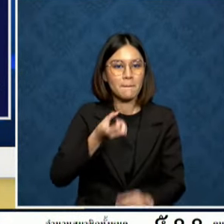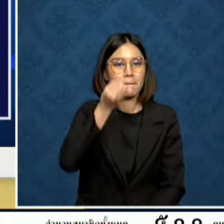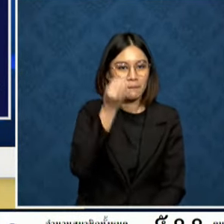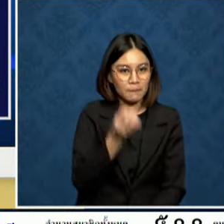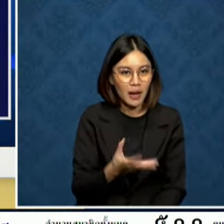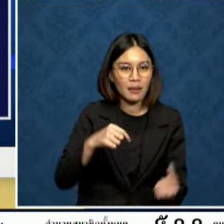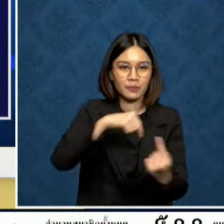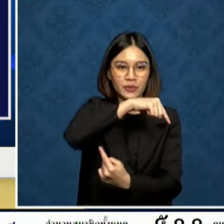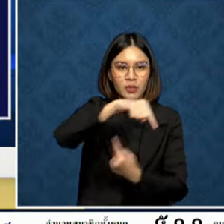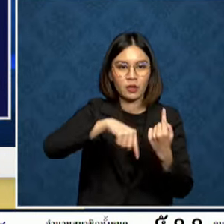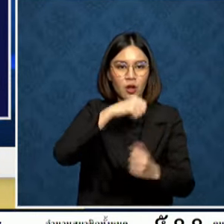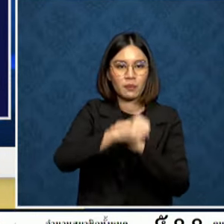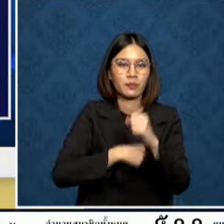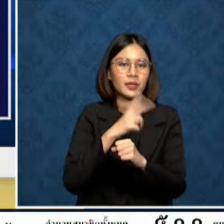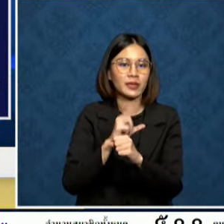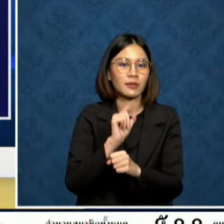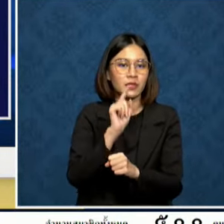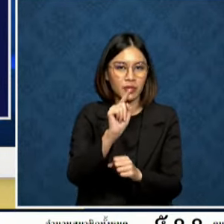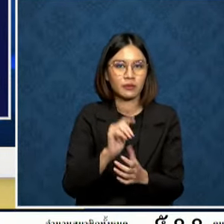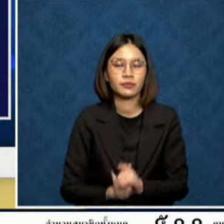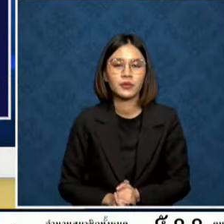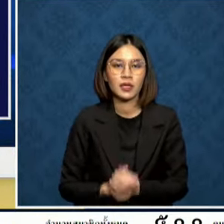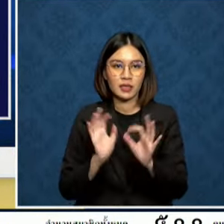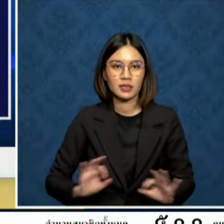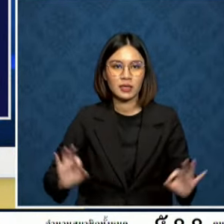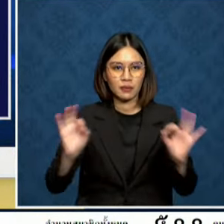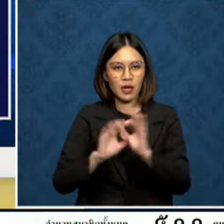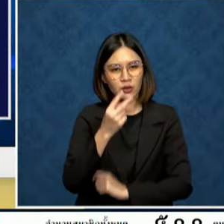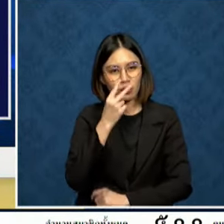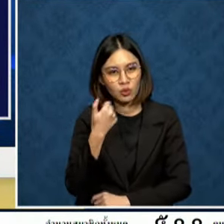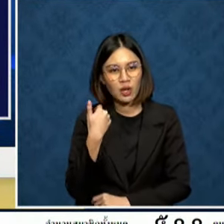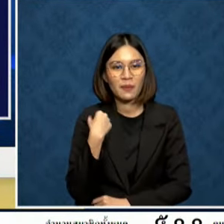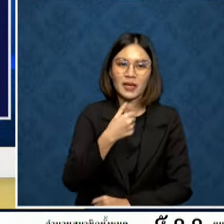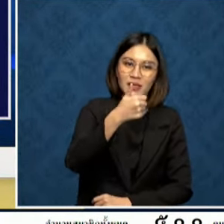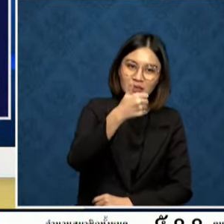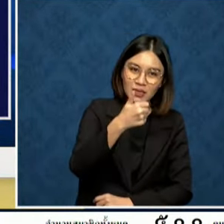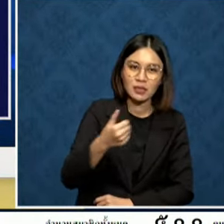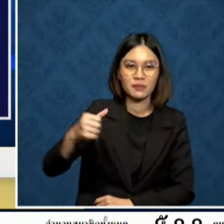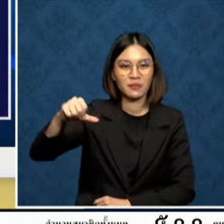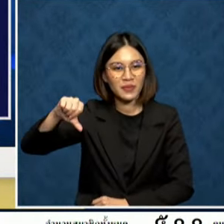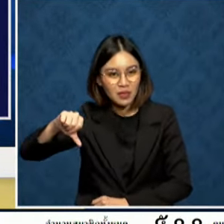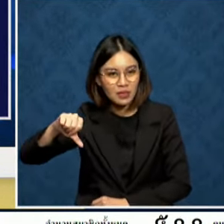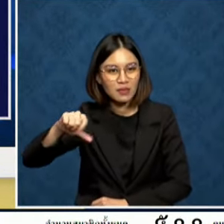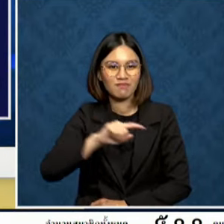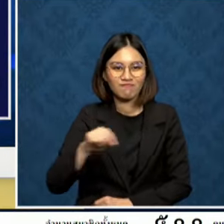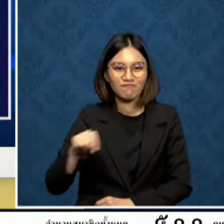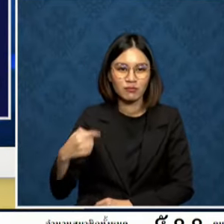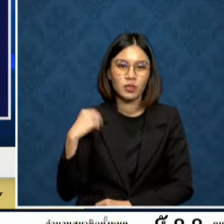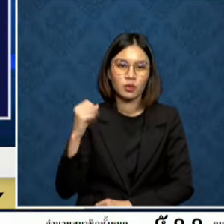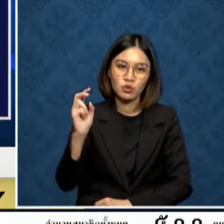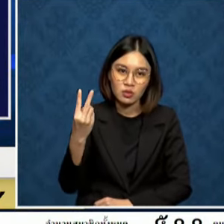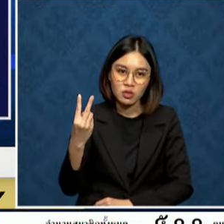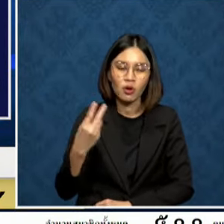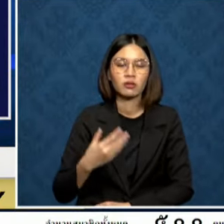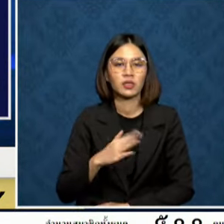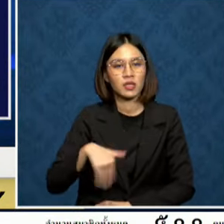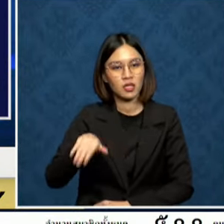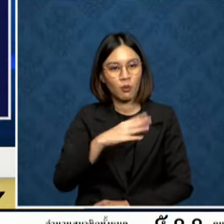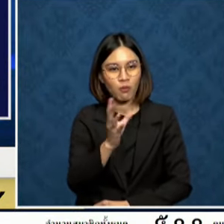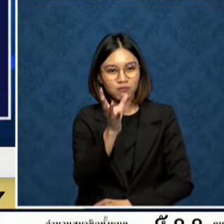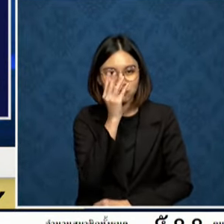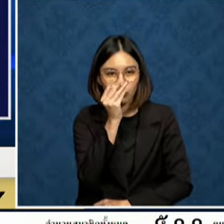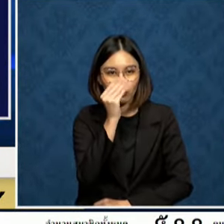สุดในรอบ 31ปีด้วยกันค่ะแน่นอนว่ามันดูเหมือนจะมีทางด้านดีแล้วก็ด้านที่ไม่ดีด้วยนะคะเดี๋ยวเราค่อยๆไปดู